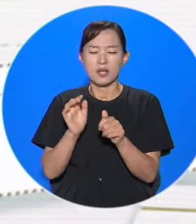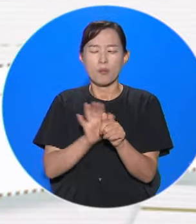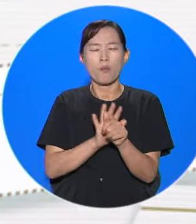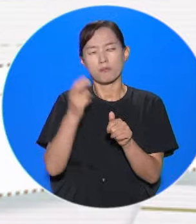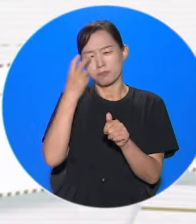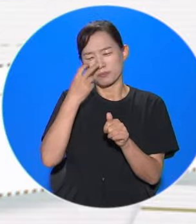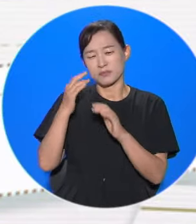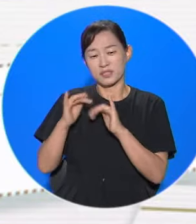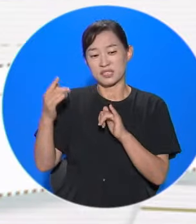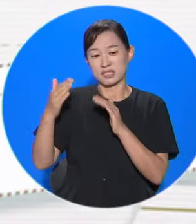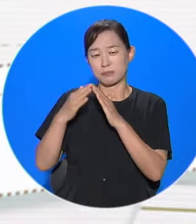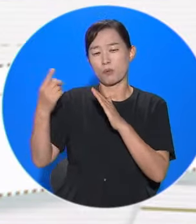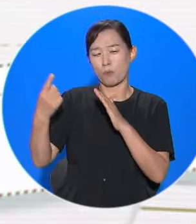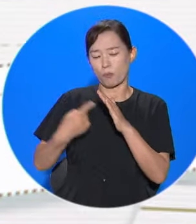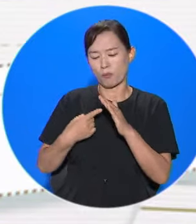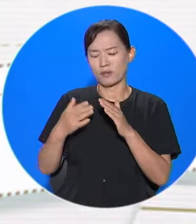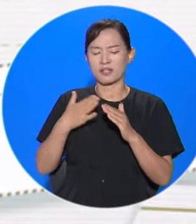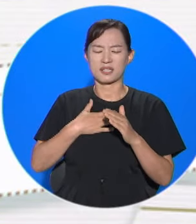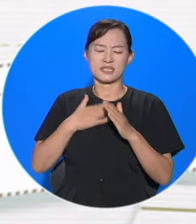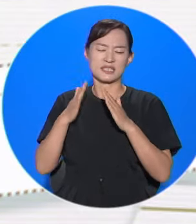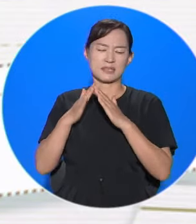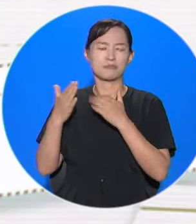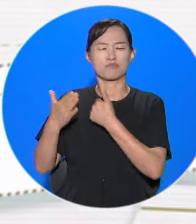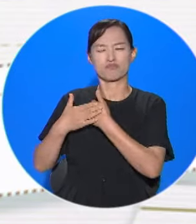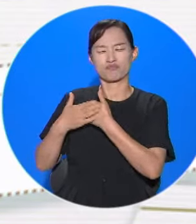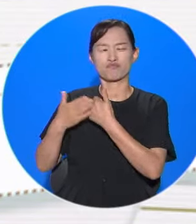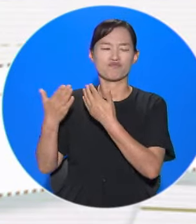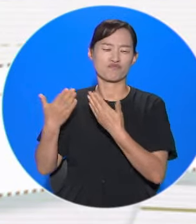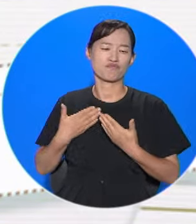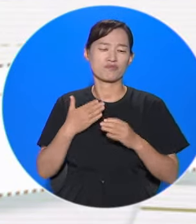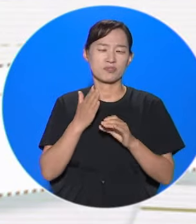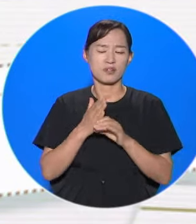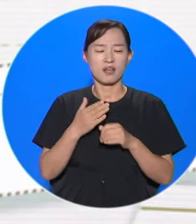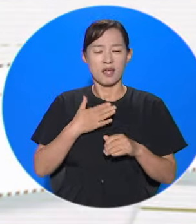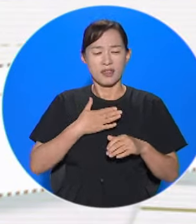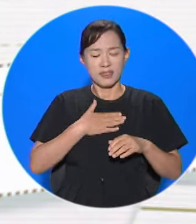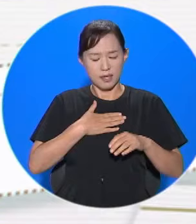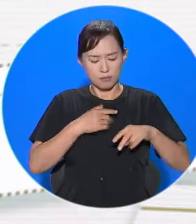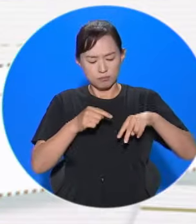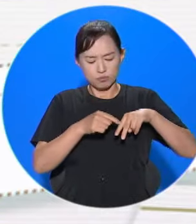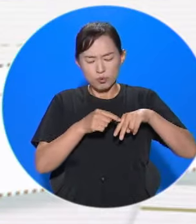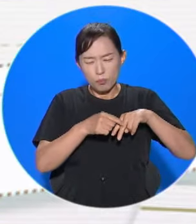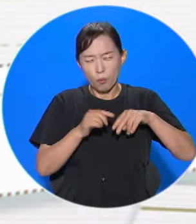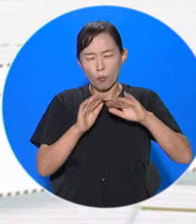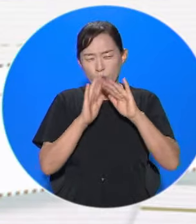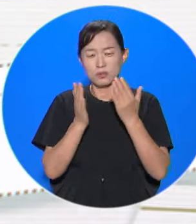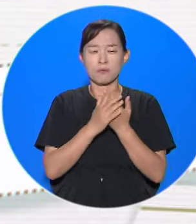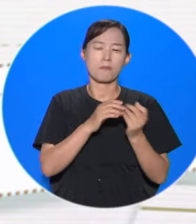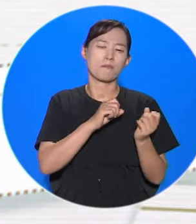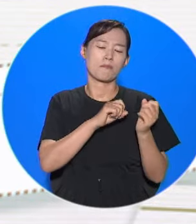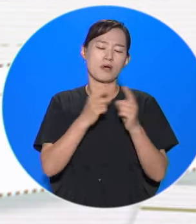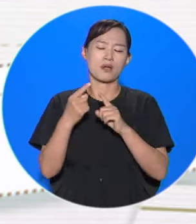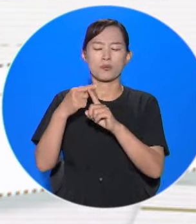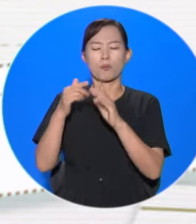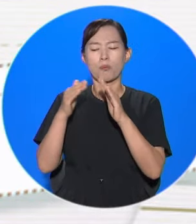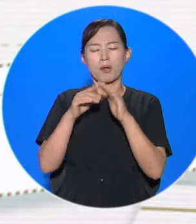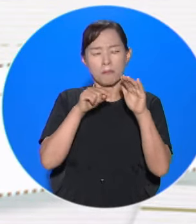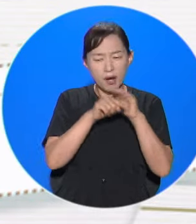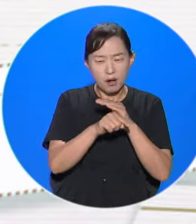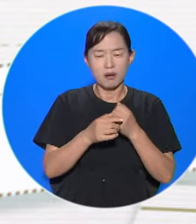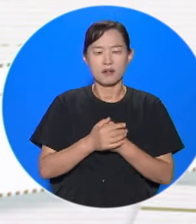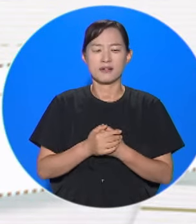요양보호사님이 잠시 집에 오셔서 집안일을 도와주고 계십니다. 그래서 제 무릎이 온전히 회복돼 교회에도